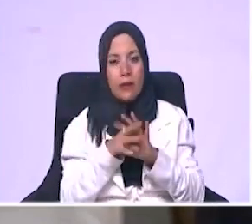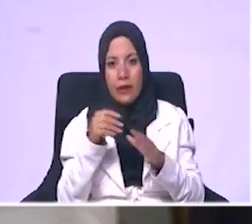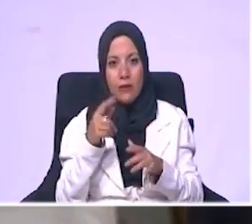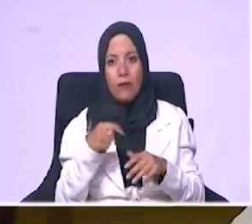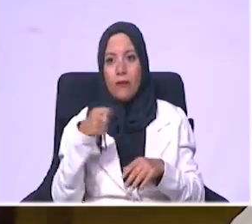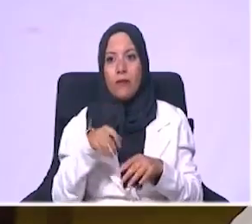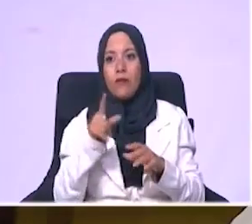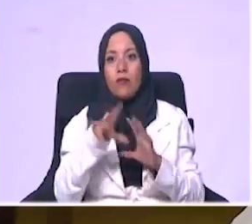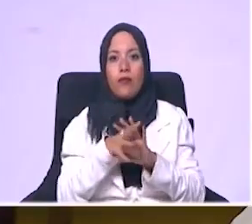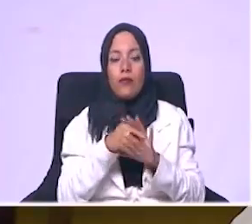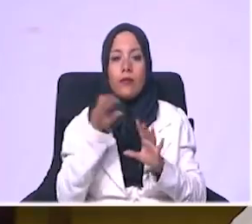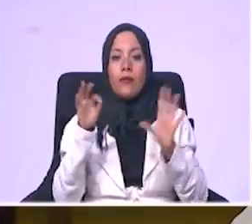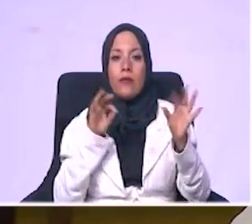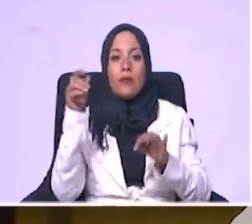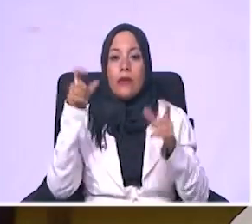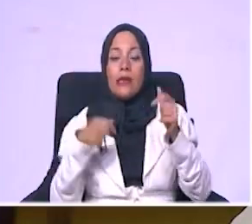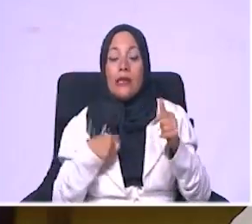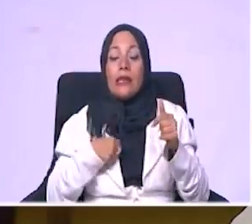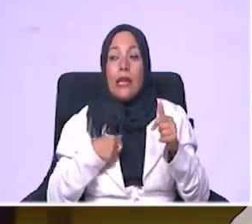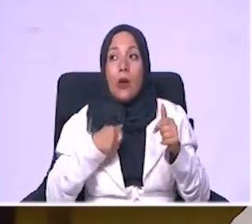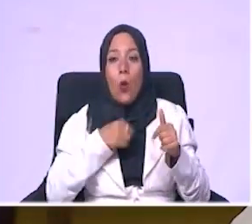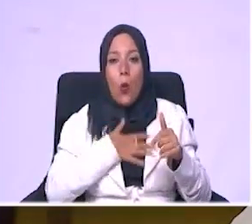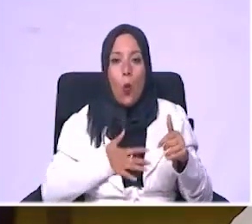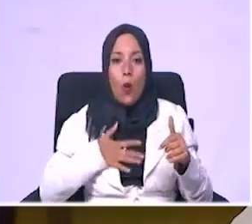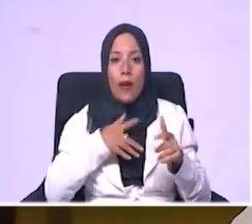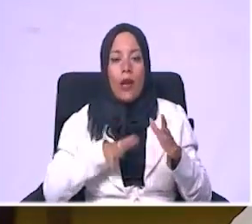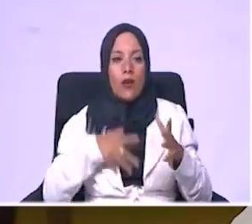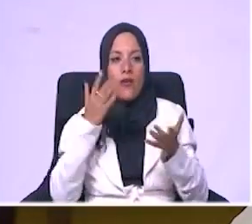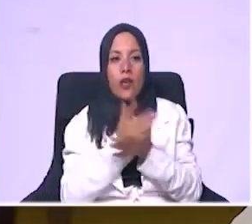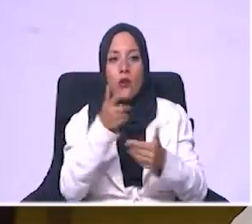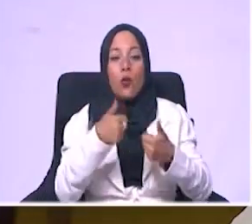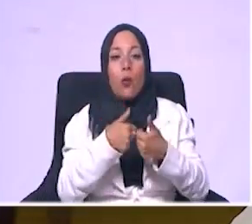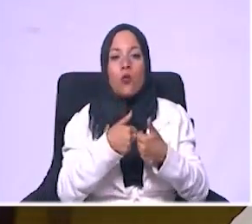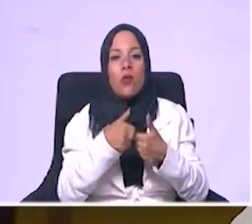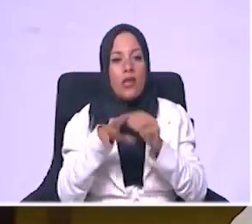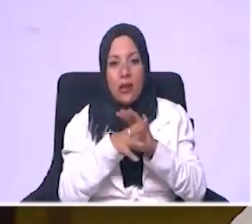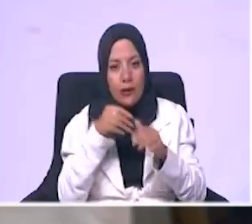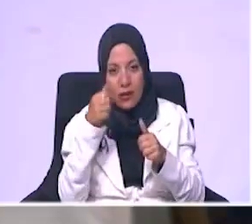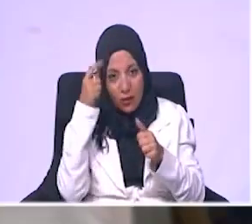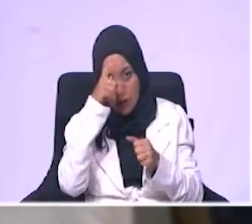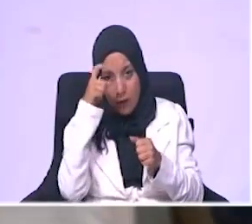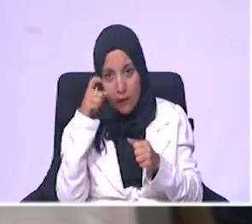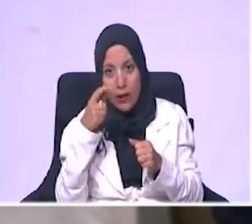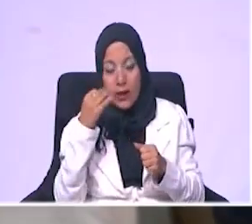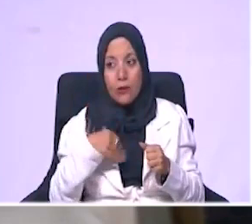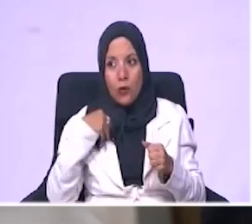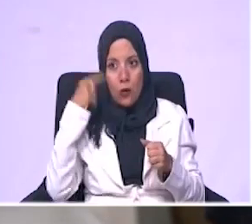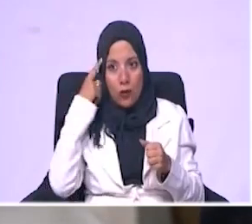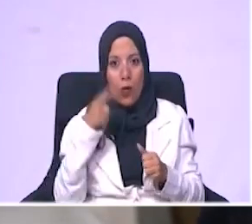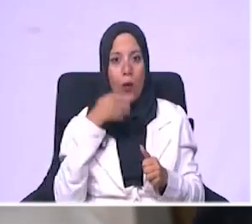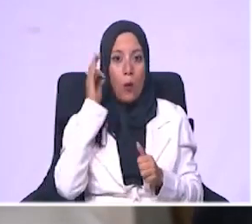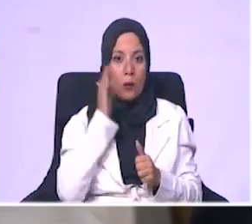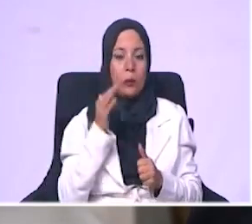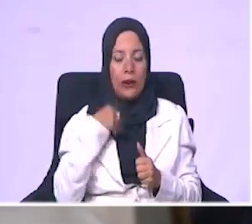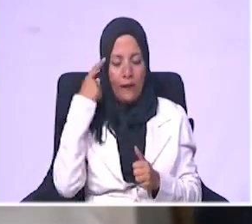حقوق بس ايه صفات الشخصيه والسمات الشخصيه التي يجب ان تتوفر في الماذونه اول حاجه الثقه في النفس ان انا ابقى